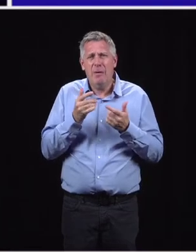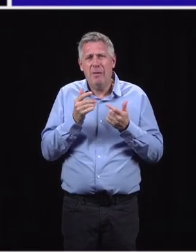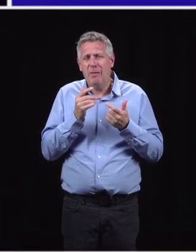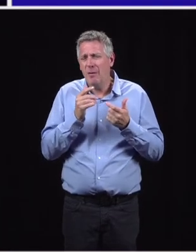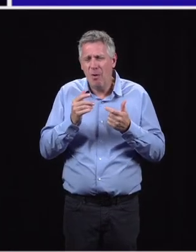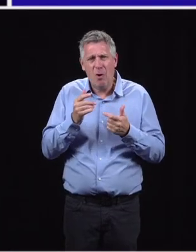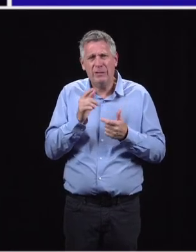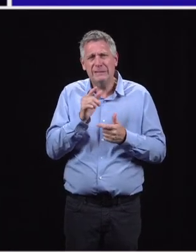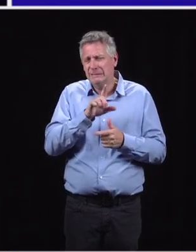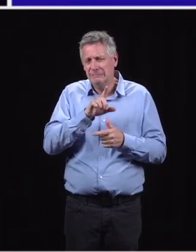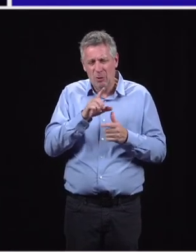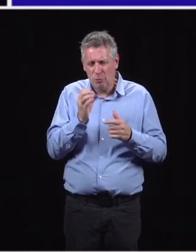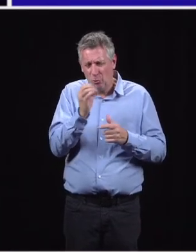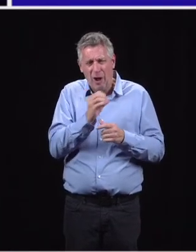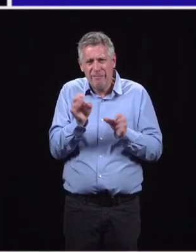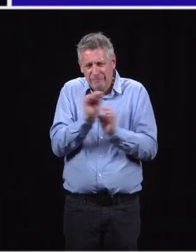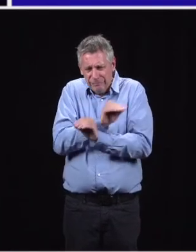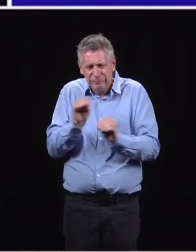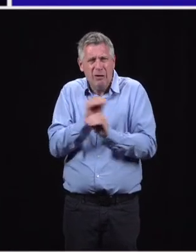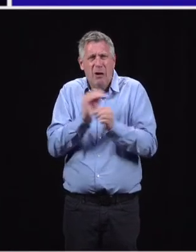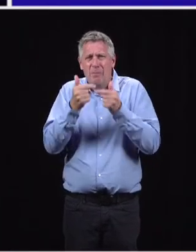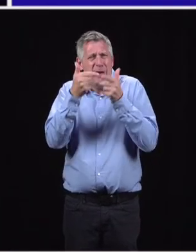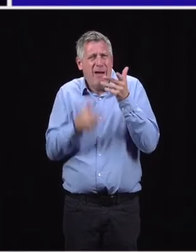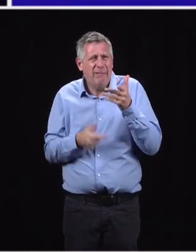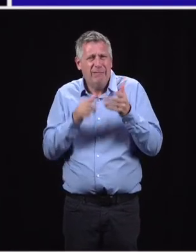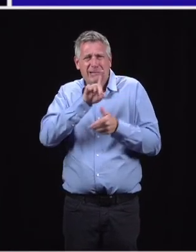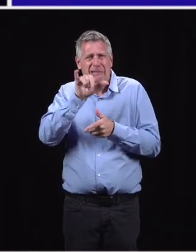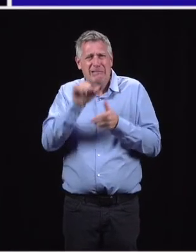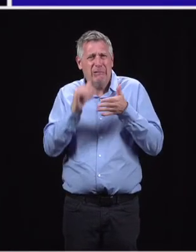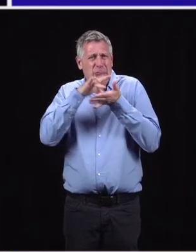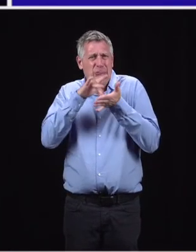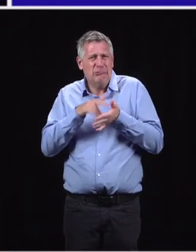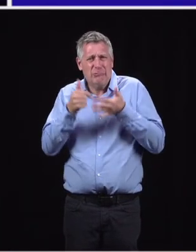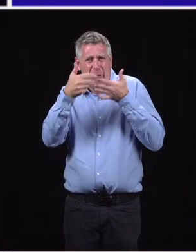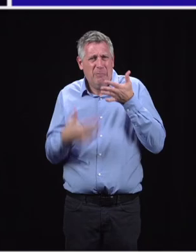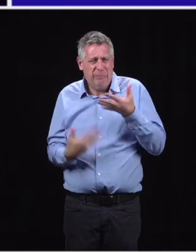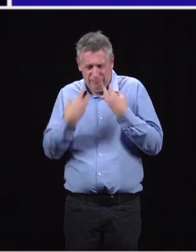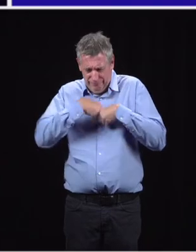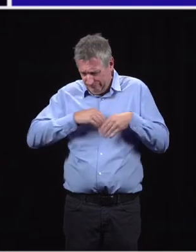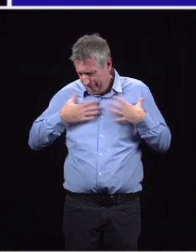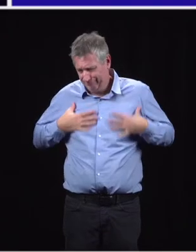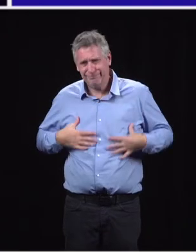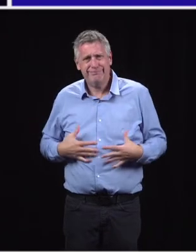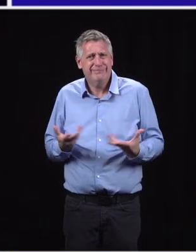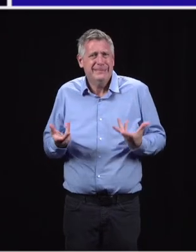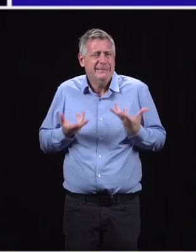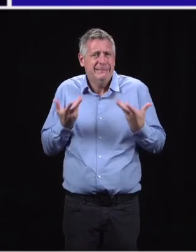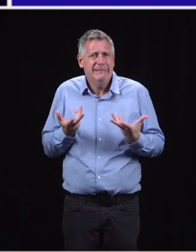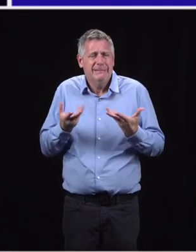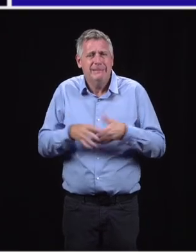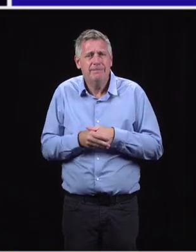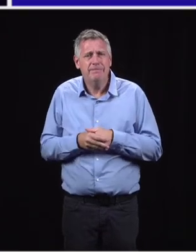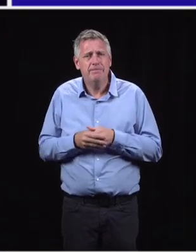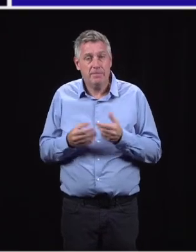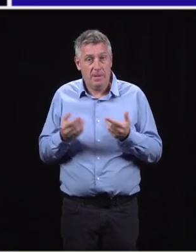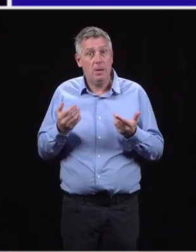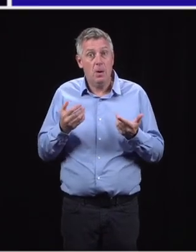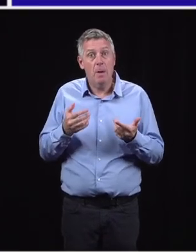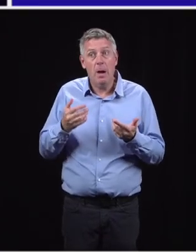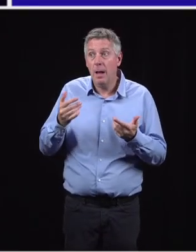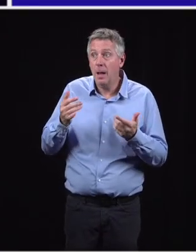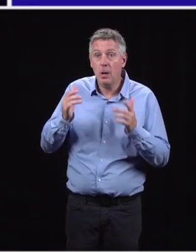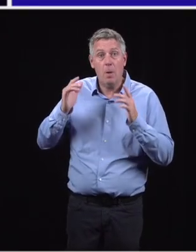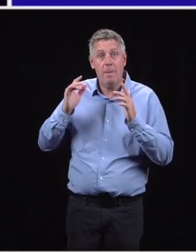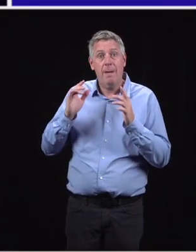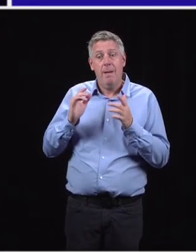orthographies il y en a une je crois si je me trompe pas et effectivement c'est c'est des choses qu'on qu'on a su dépister on va dire